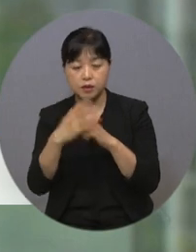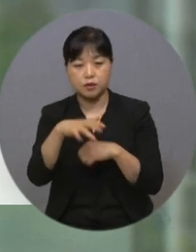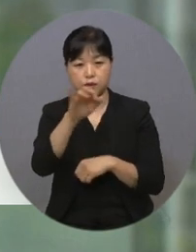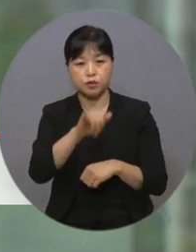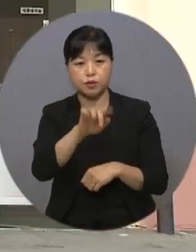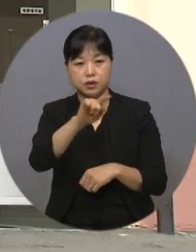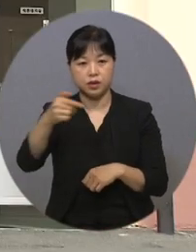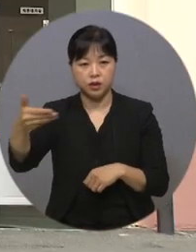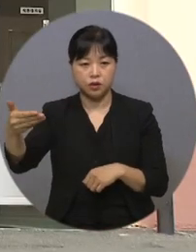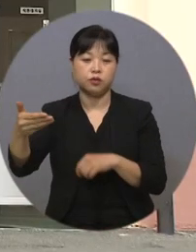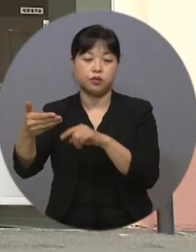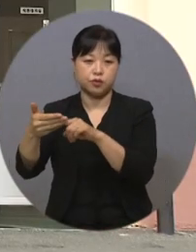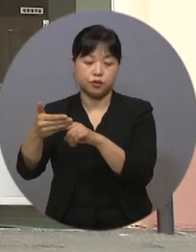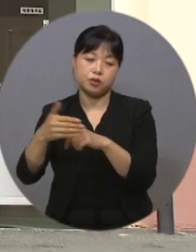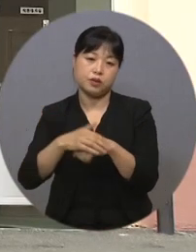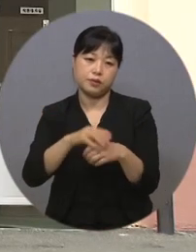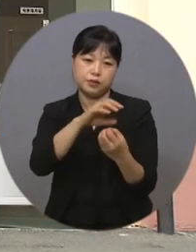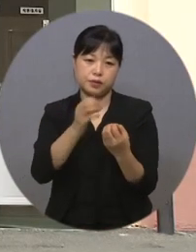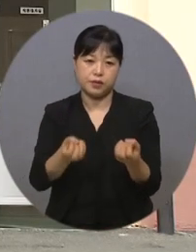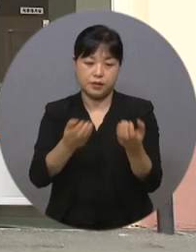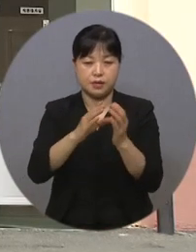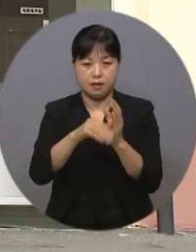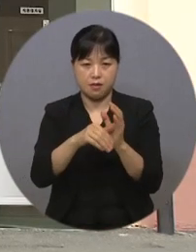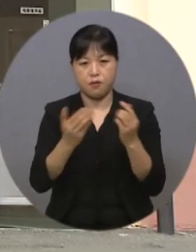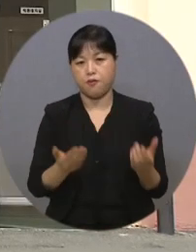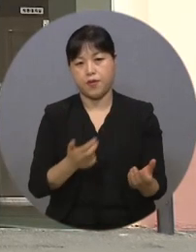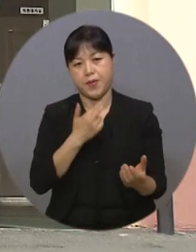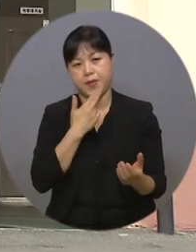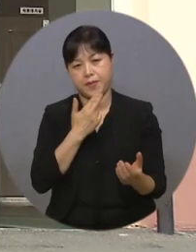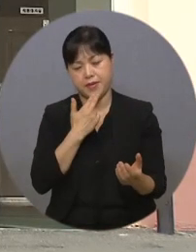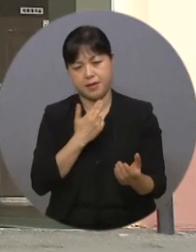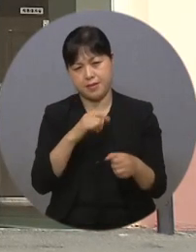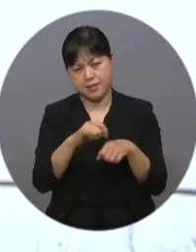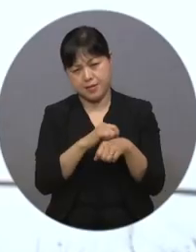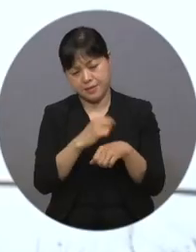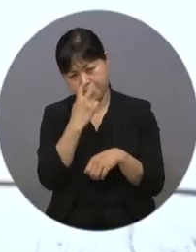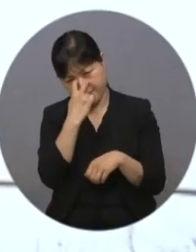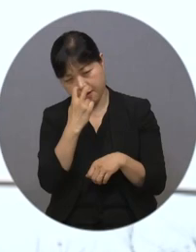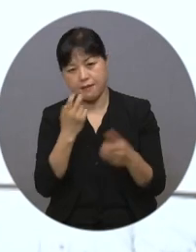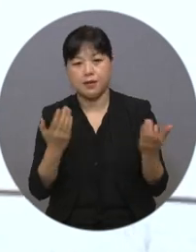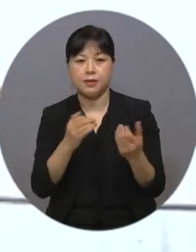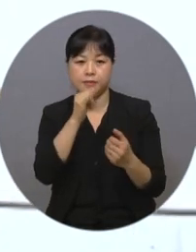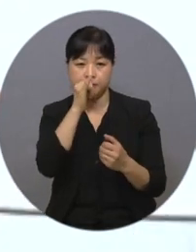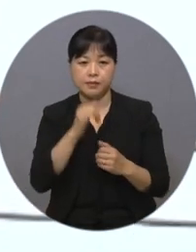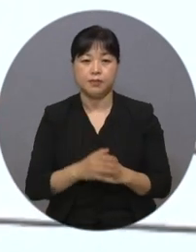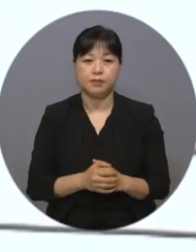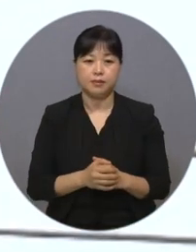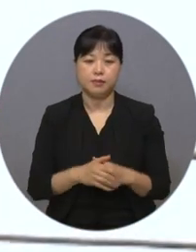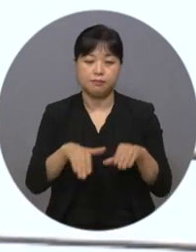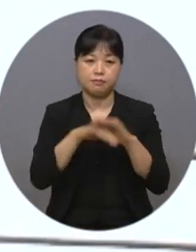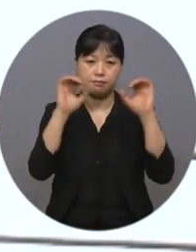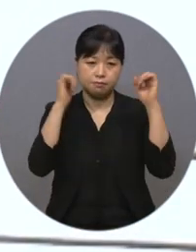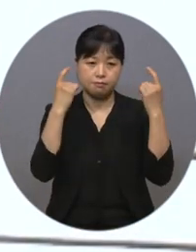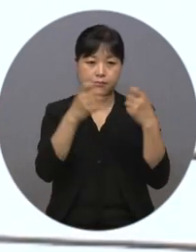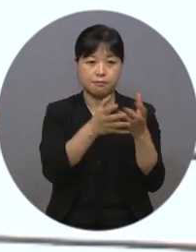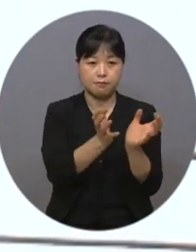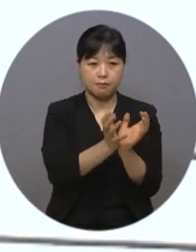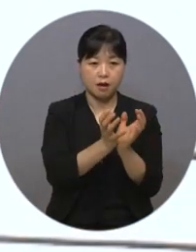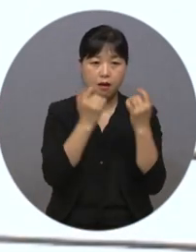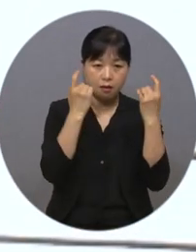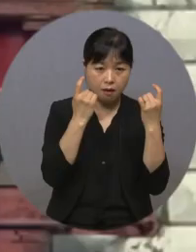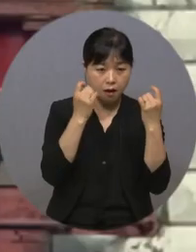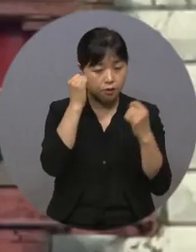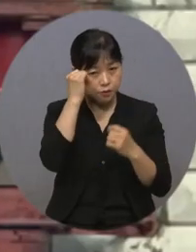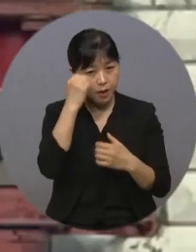소방관서는 연휴 기간 특별 경계 근무를 실시합니다. 이 밖에도 문체부는 관광 숙박 시설